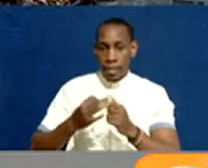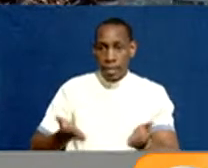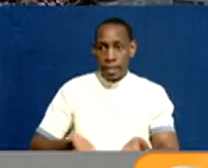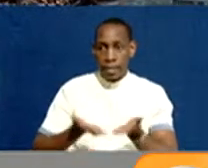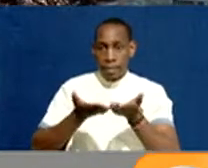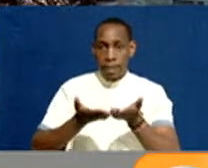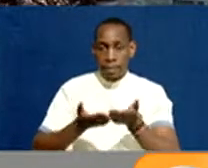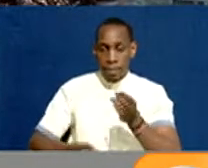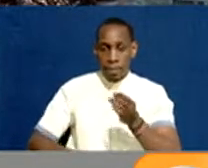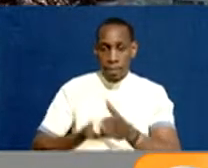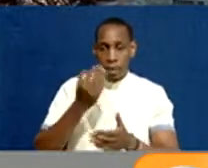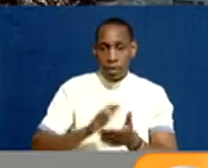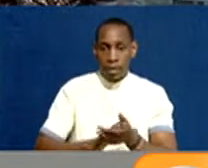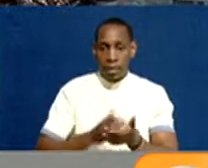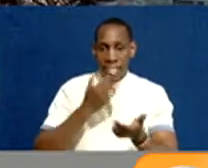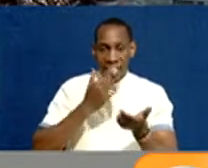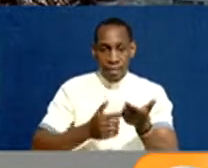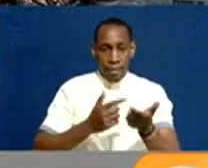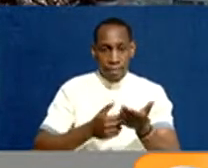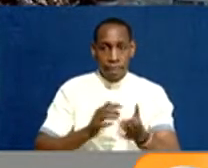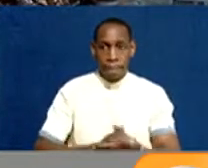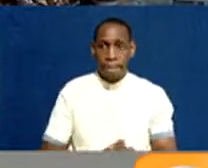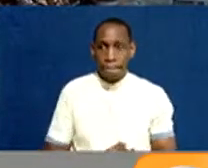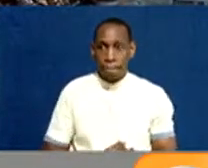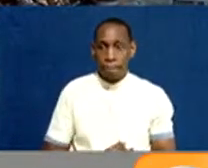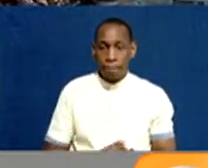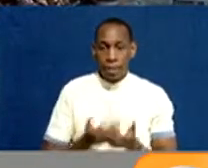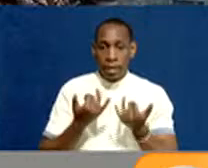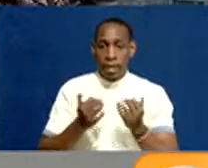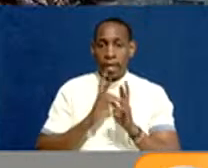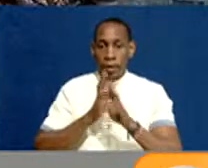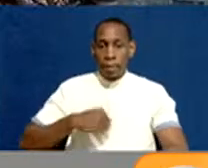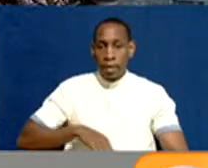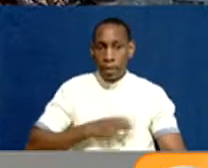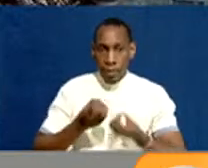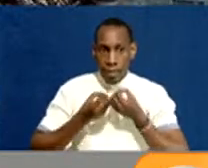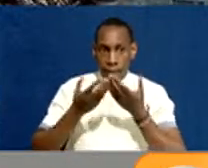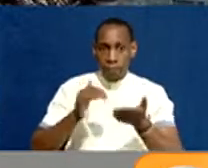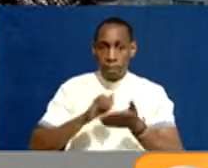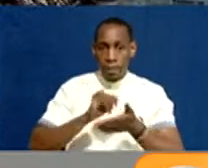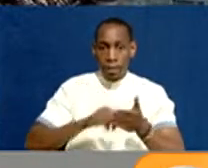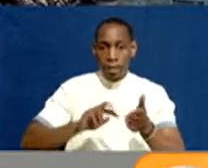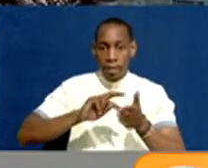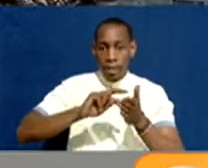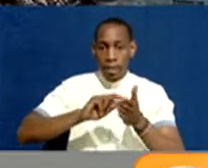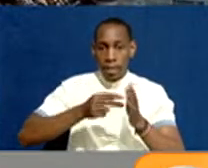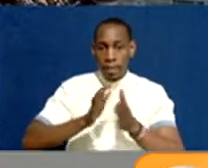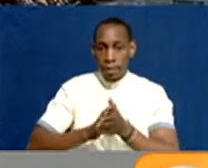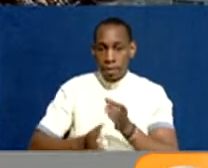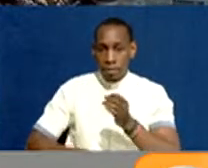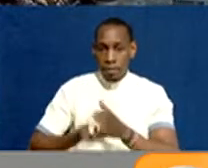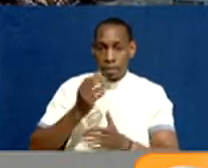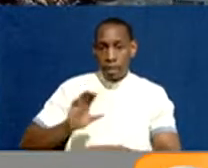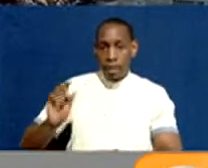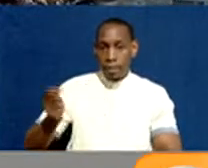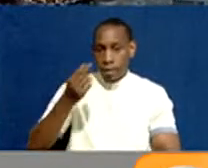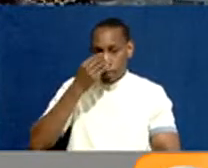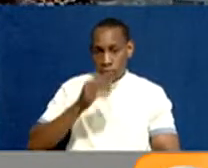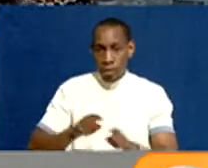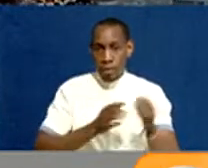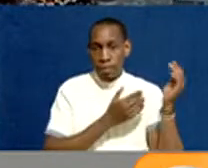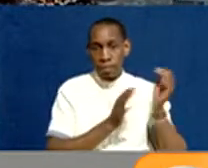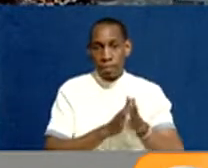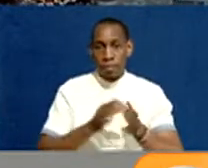utaboresha uzalishaji wa mpunga wa kiasi kikubwa. Namna kama anavyoarifu Safina Chieng ni kwamba mradi huo ulizinduliwa na Rais William Ruto